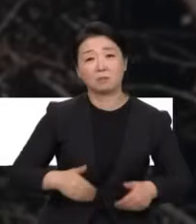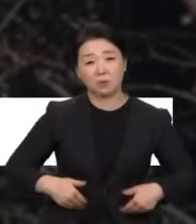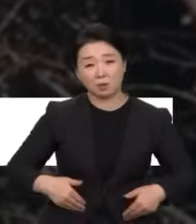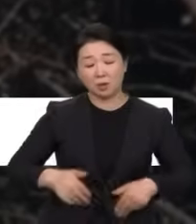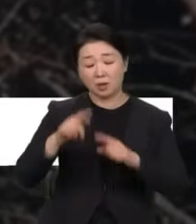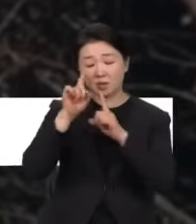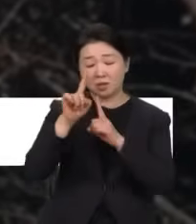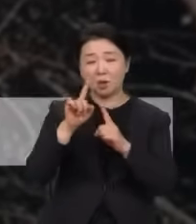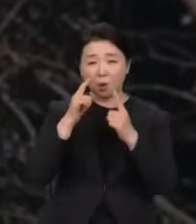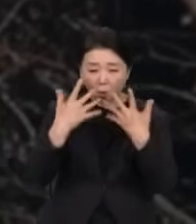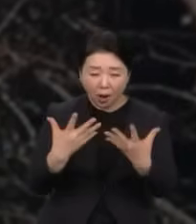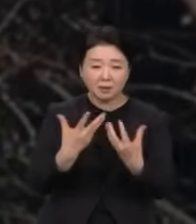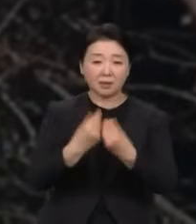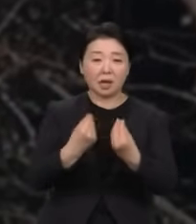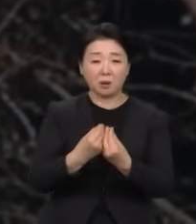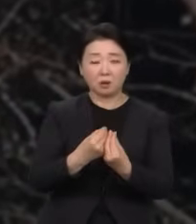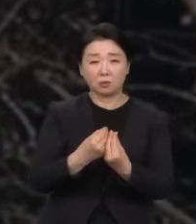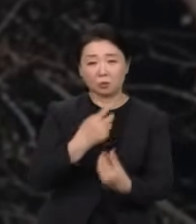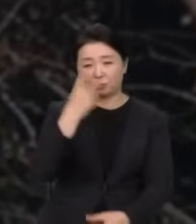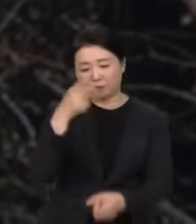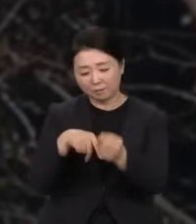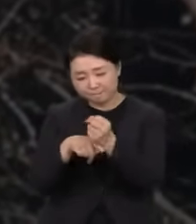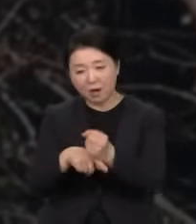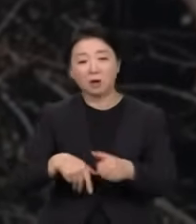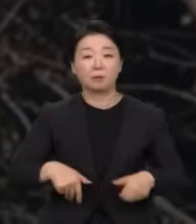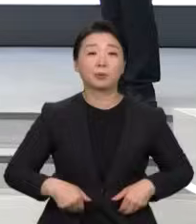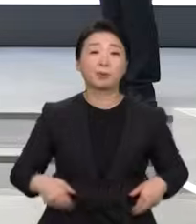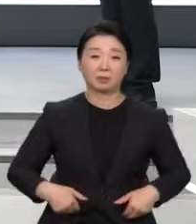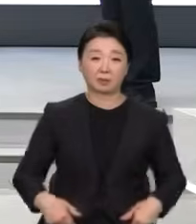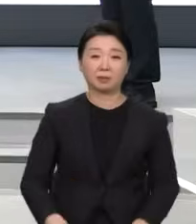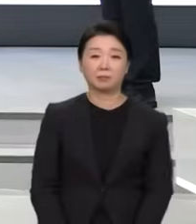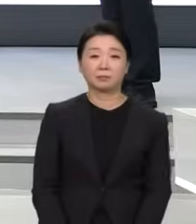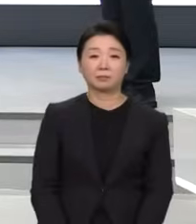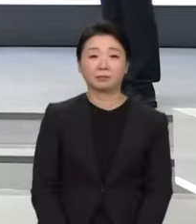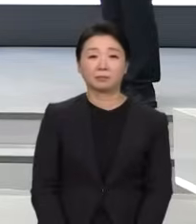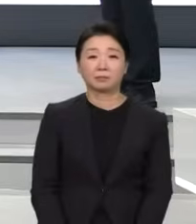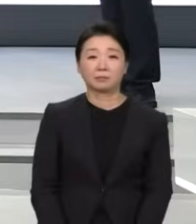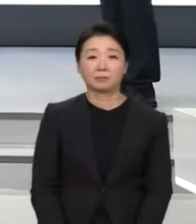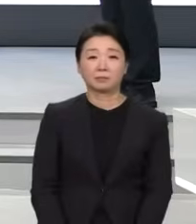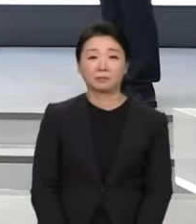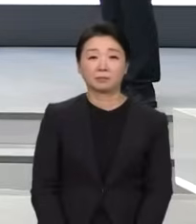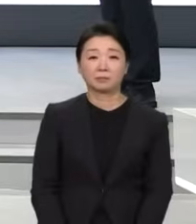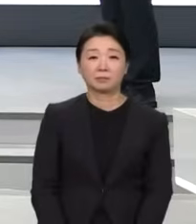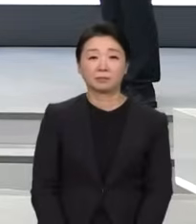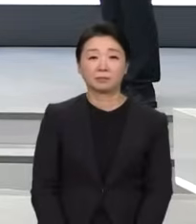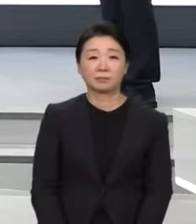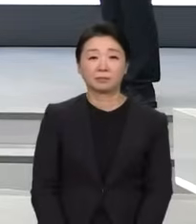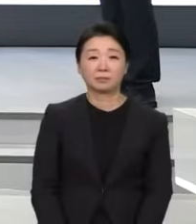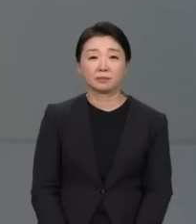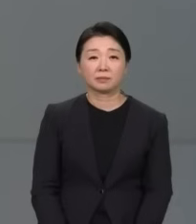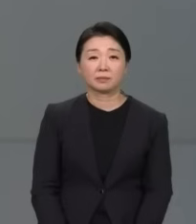제대로 된 해명 그리고 또 철저한 수사가 필요합니다. 네, 오늘은 여기까지 짚어보겠습니다. 유선희 기자였습니다.